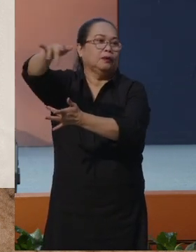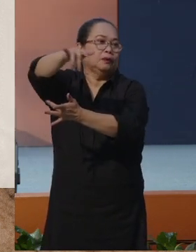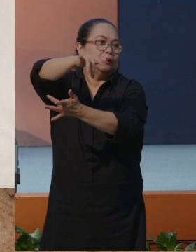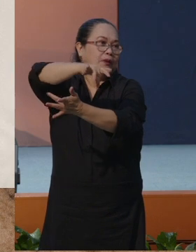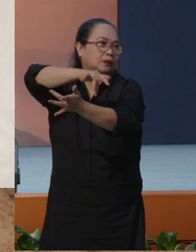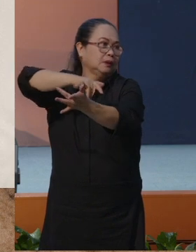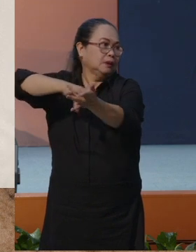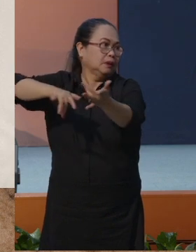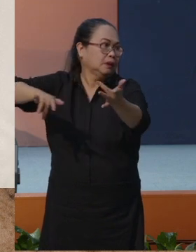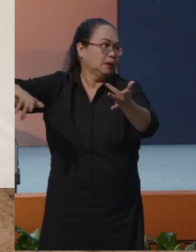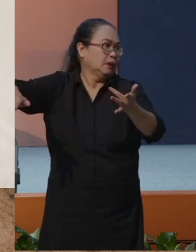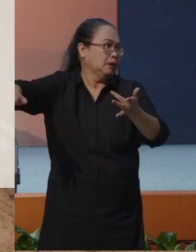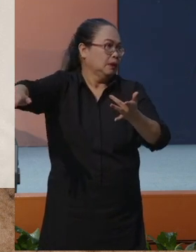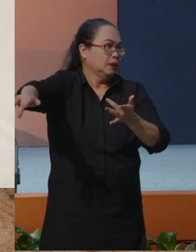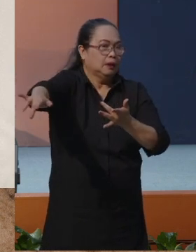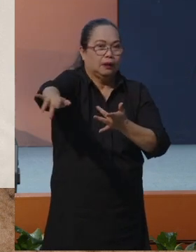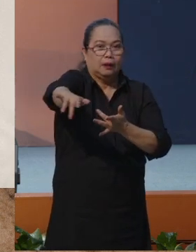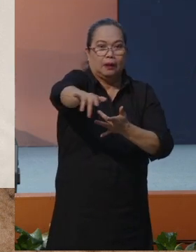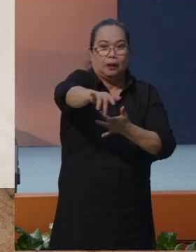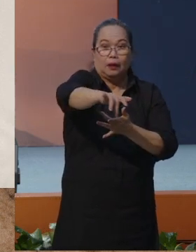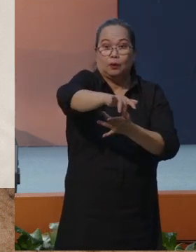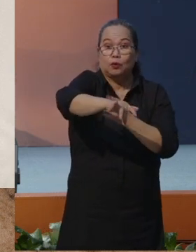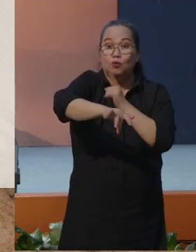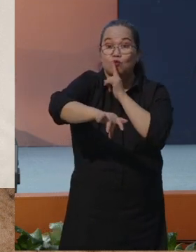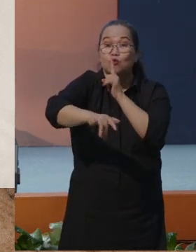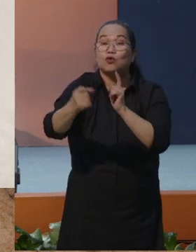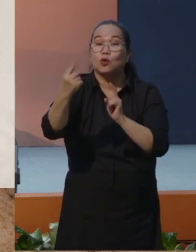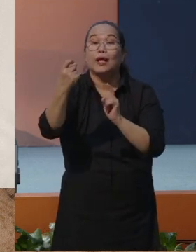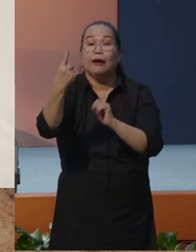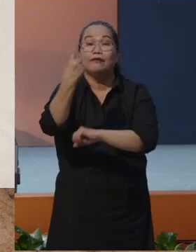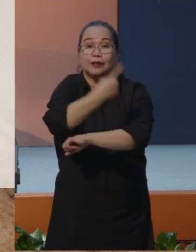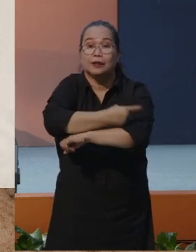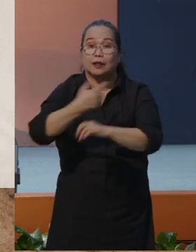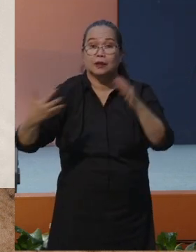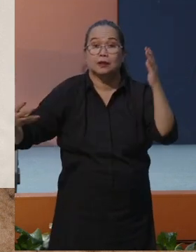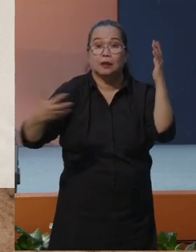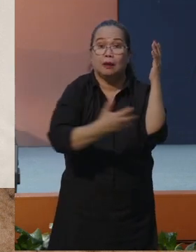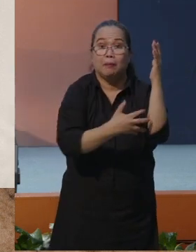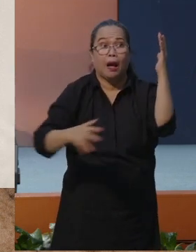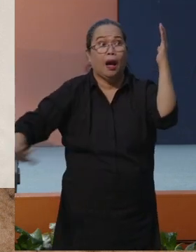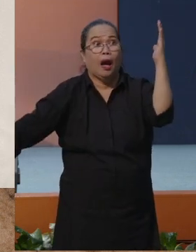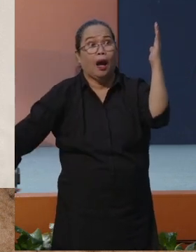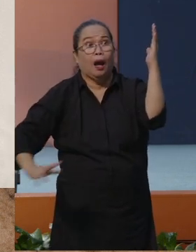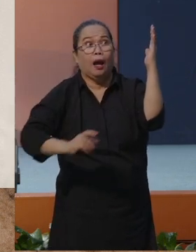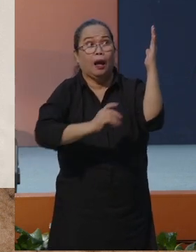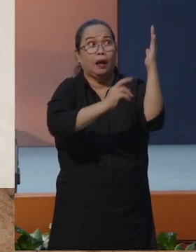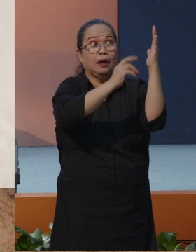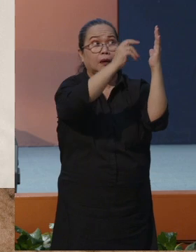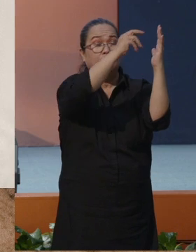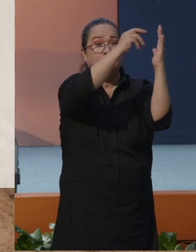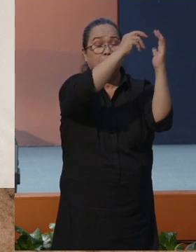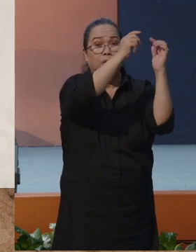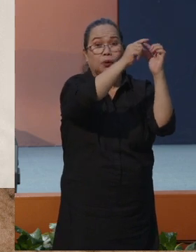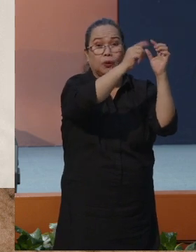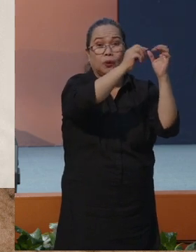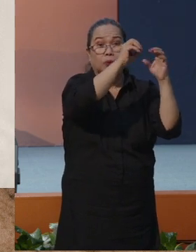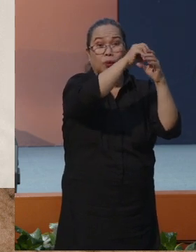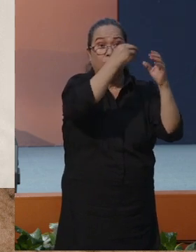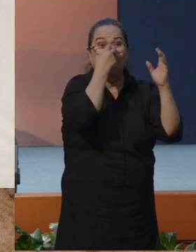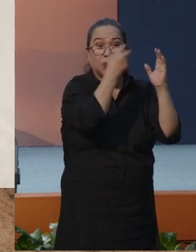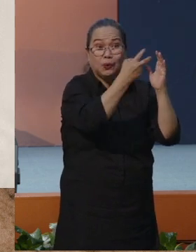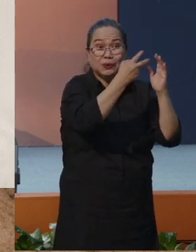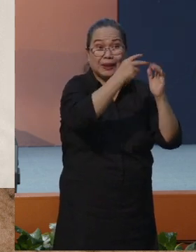sa wilderness, sa ilang, hanggang sila ay pinaakyat. Pinaakyat. Doon sa may nakikita